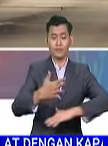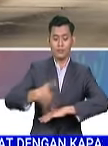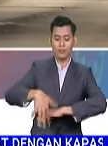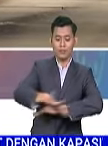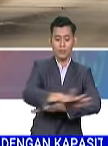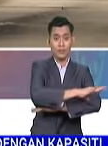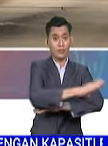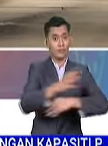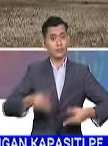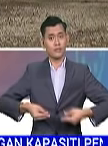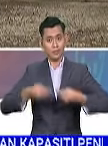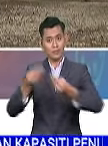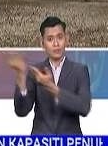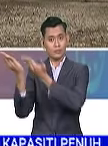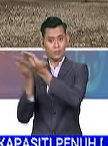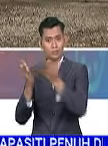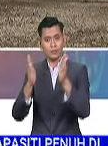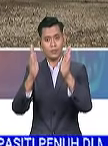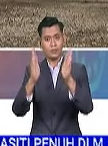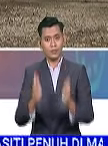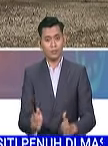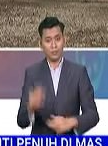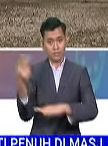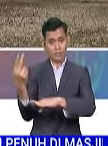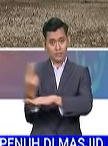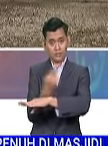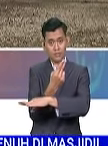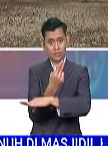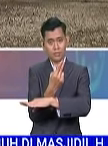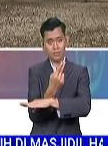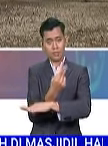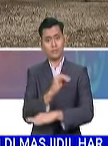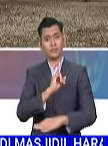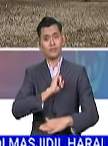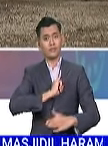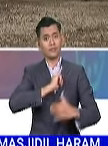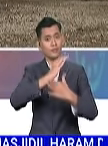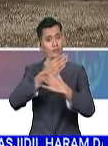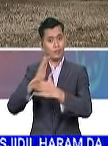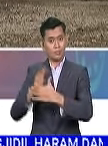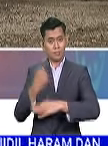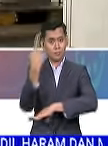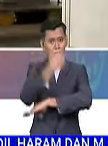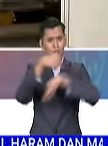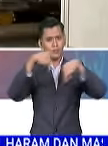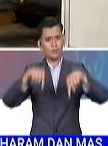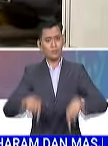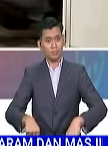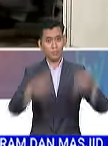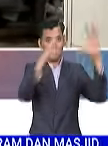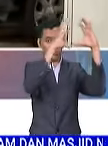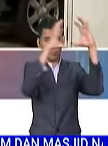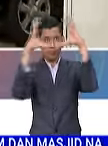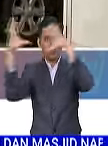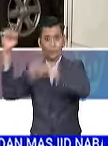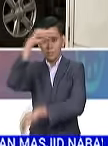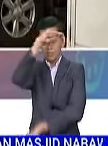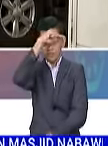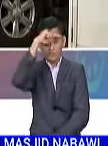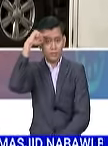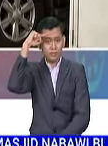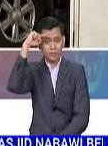juga kemudahan buat para pengguna menggunakannya. Dan boleh saya kongsikan juga sepanjang hari ini dengan cuaca yang agak mendung sepanjang hari, para